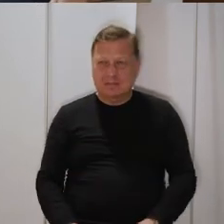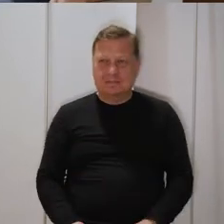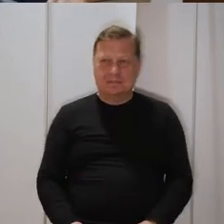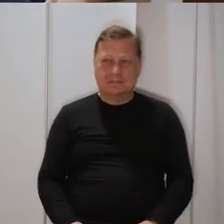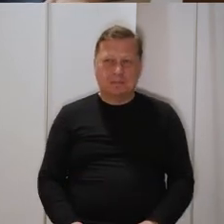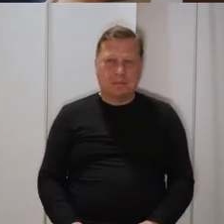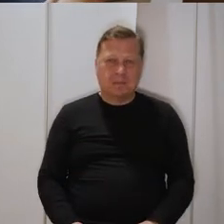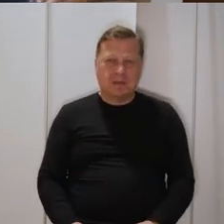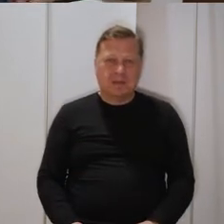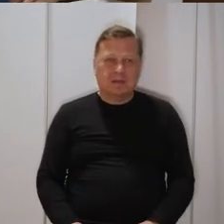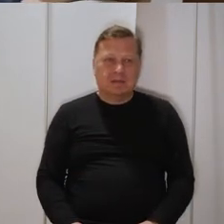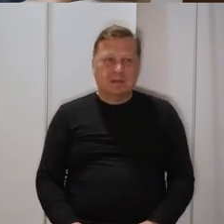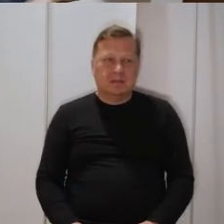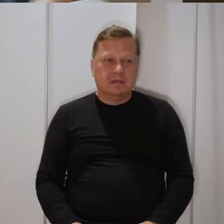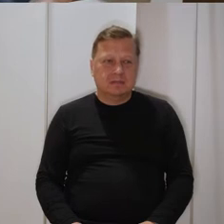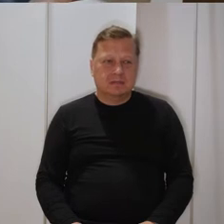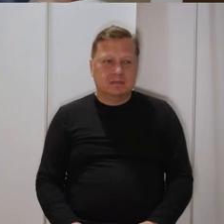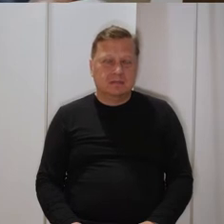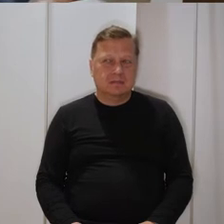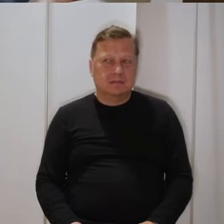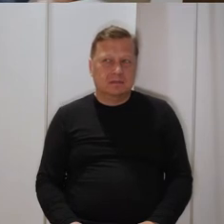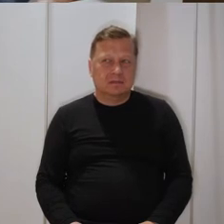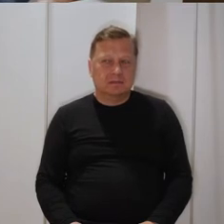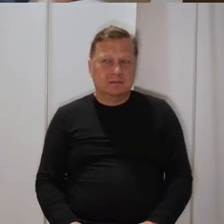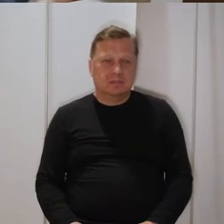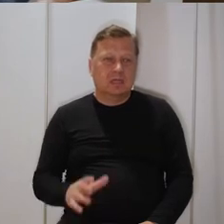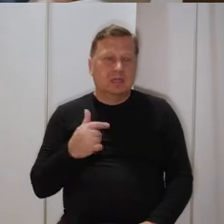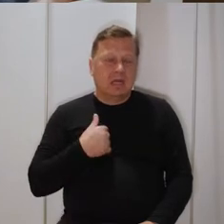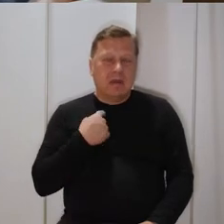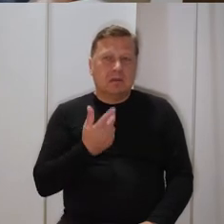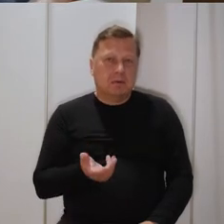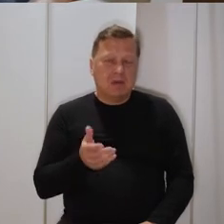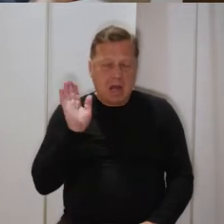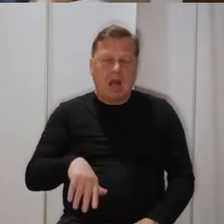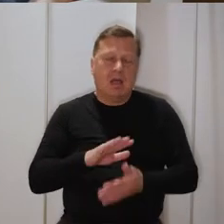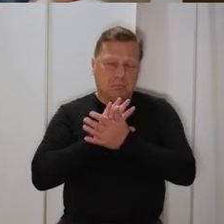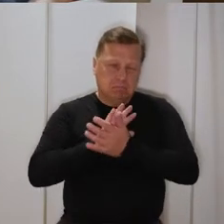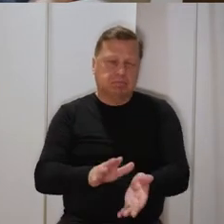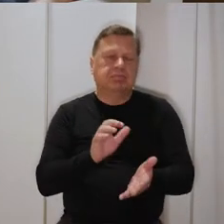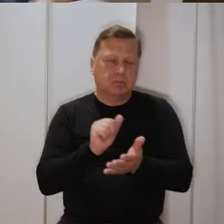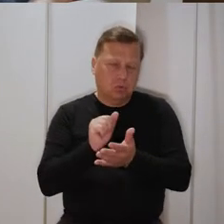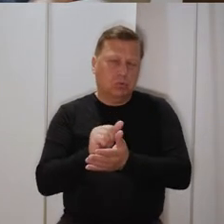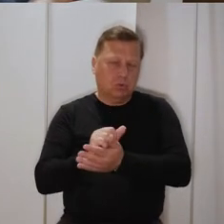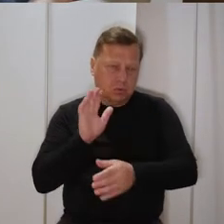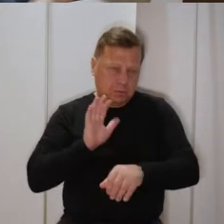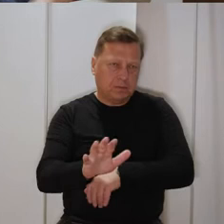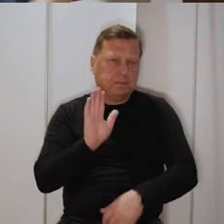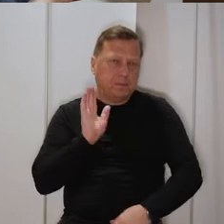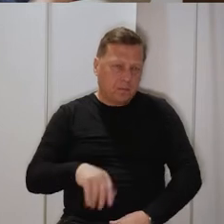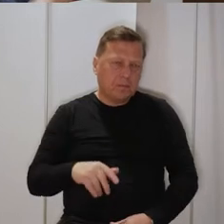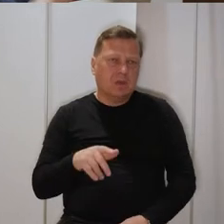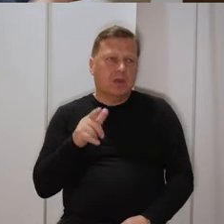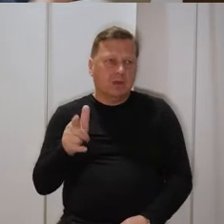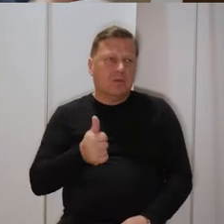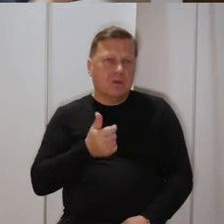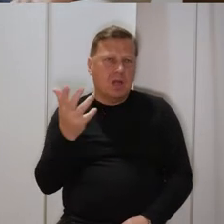Bip. No i stwierdziłam, że wydamy to i zgłosiła się cała